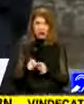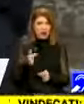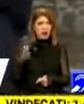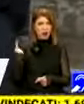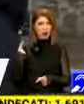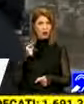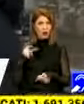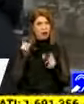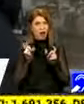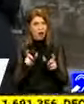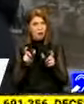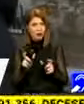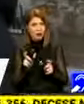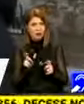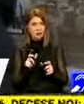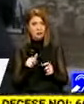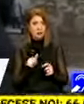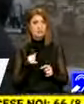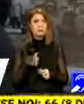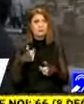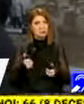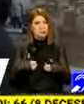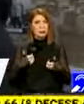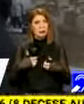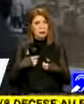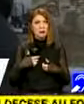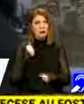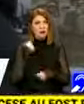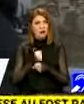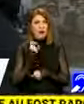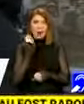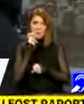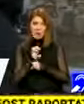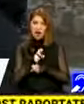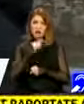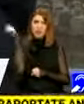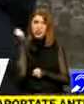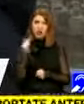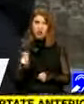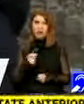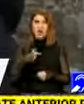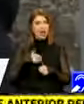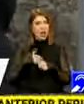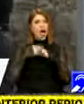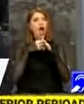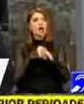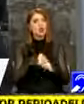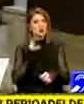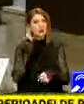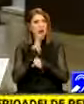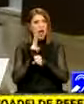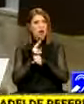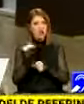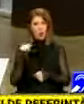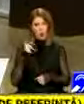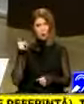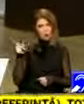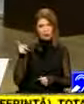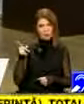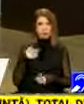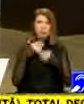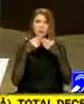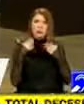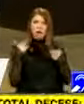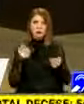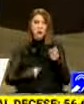trebui apărați și mă bucur că fac parte dintr-o țară care ajută la protejarea acestor copii. Expoziția